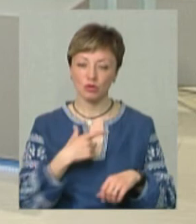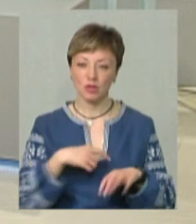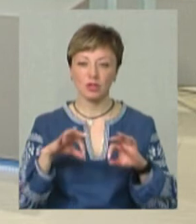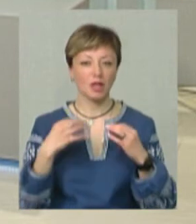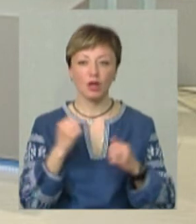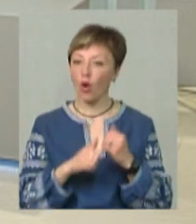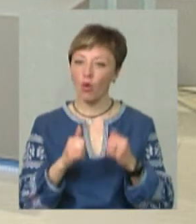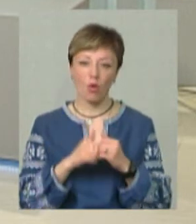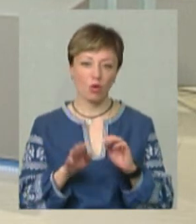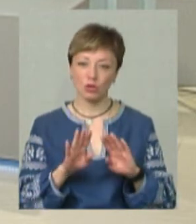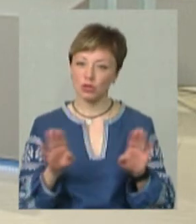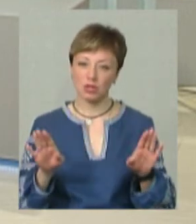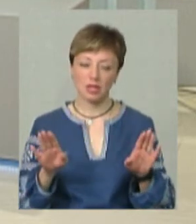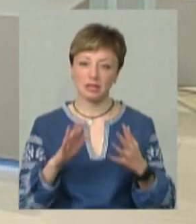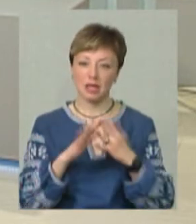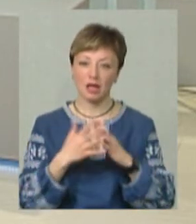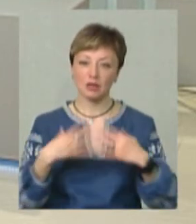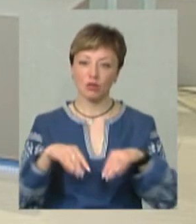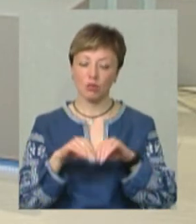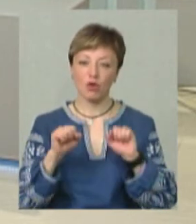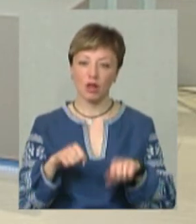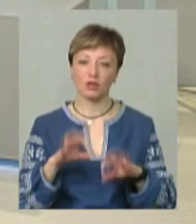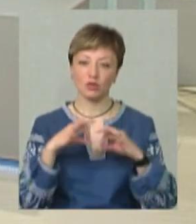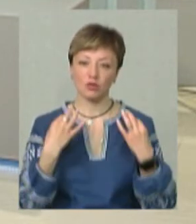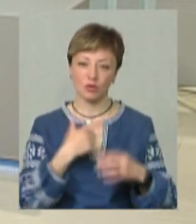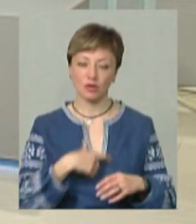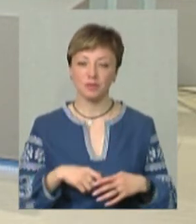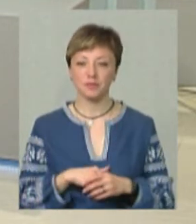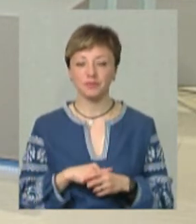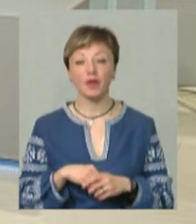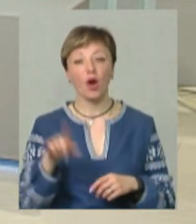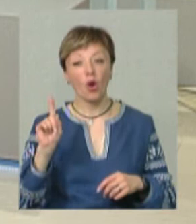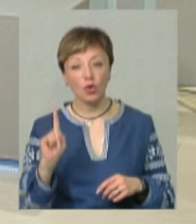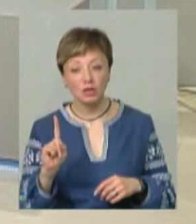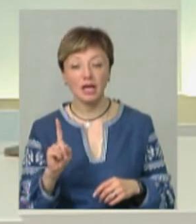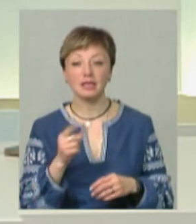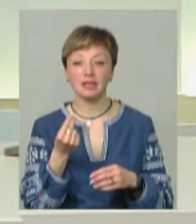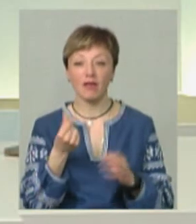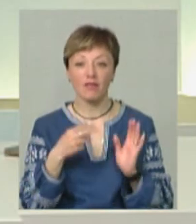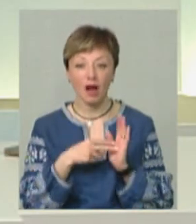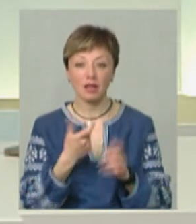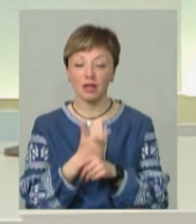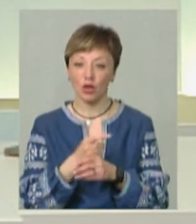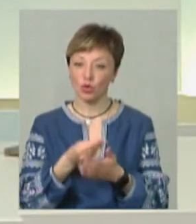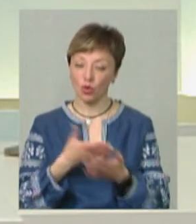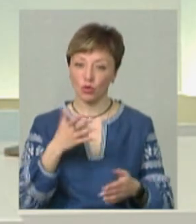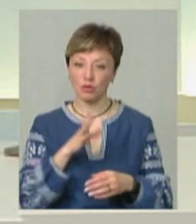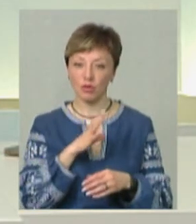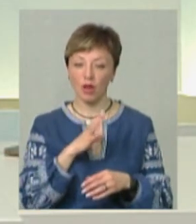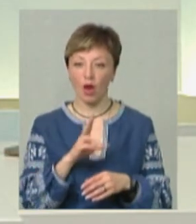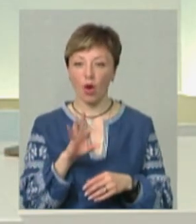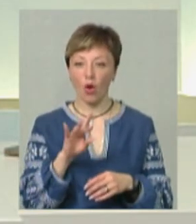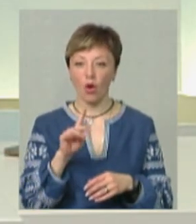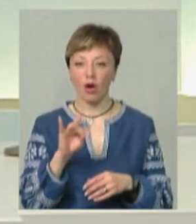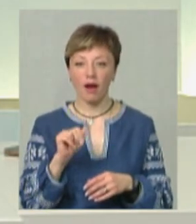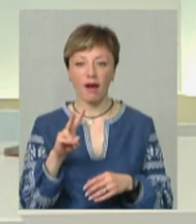що не кожна селянська родина могла дозволити, звичайно. Хоча за вартістю найдорожчим були саме коралові